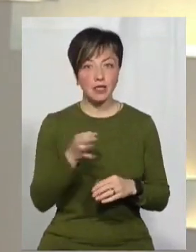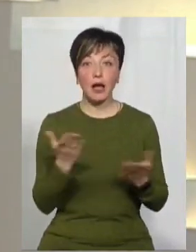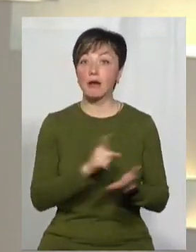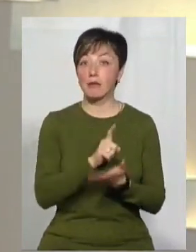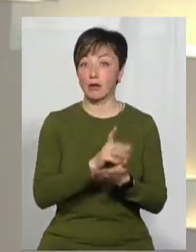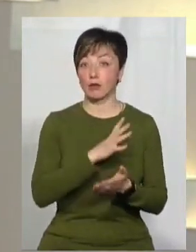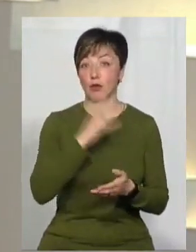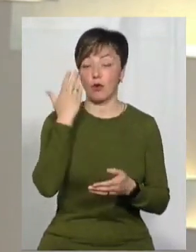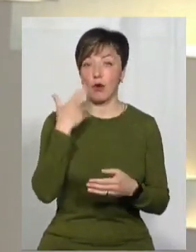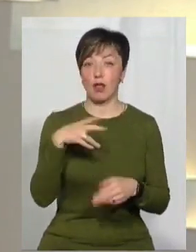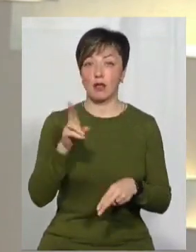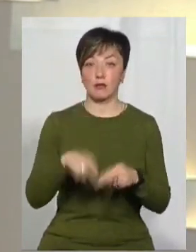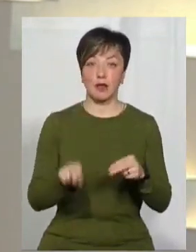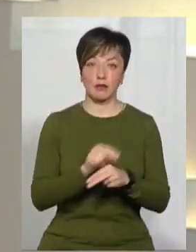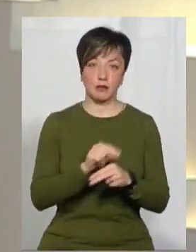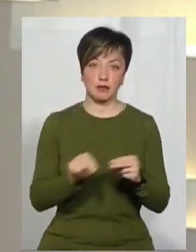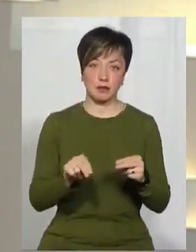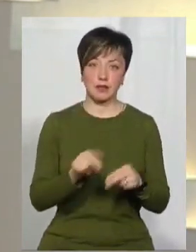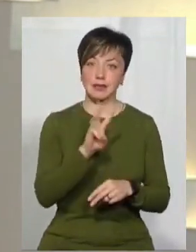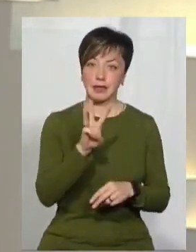вони мають бути, коли їх відремонтують за